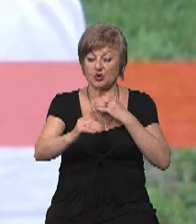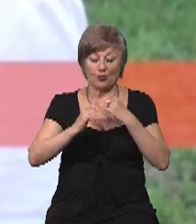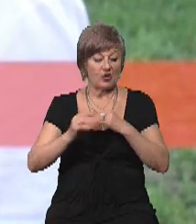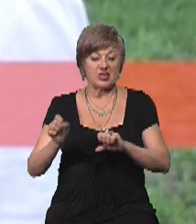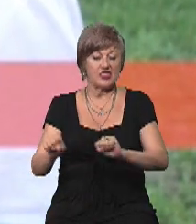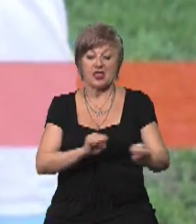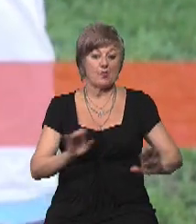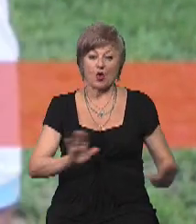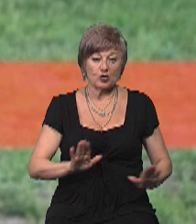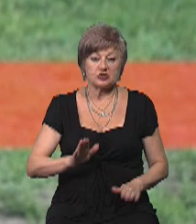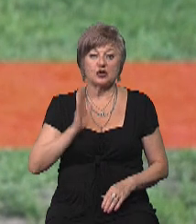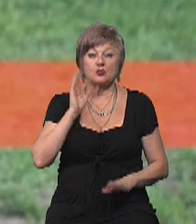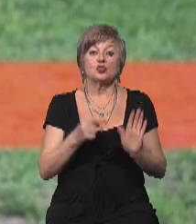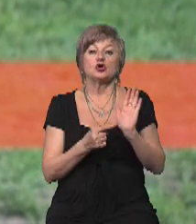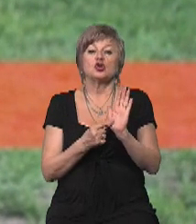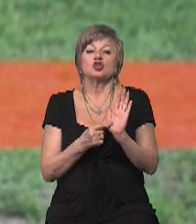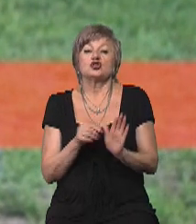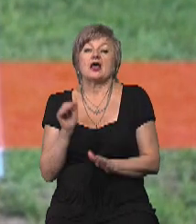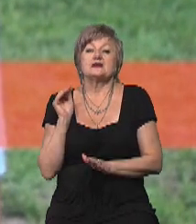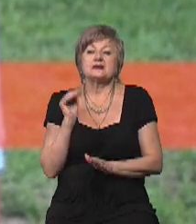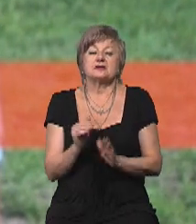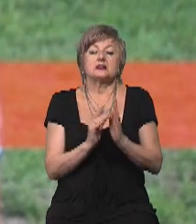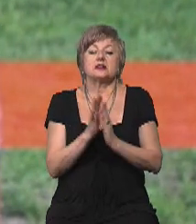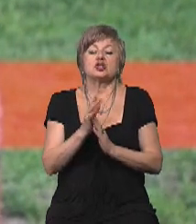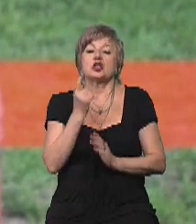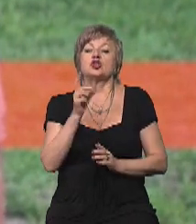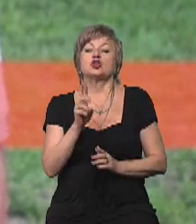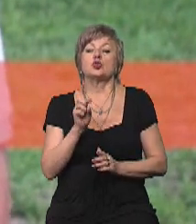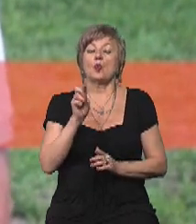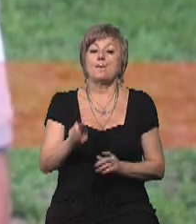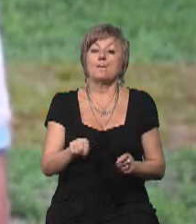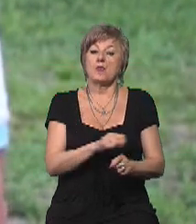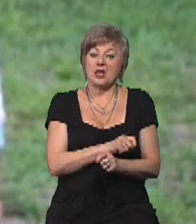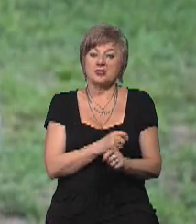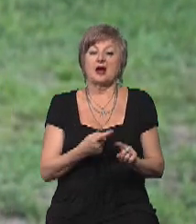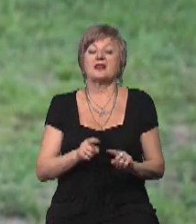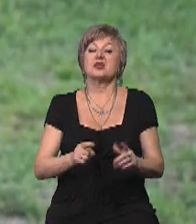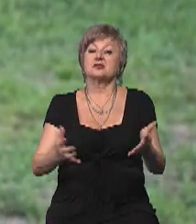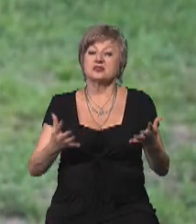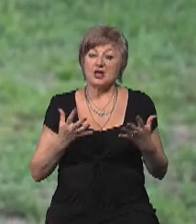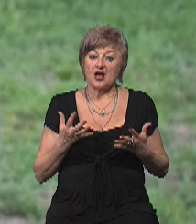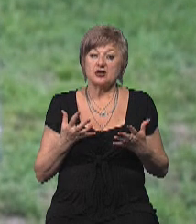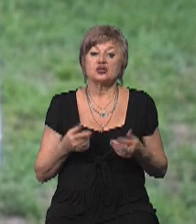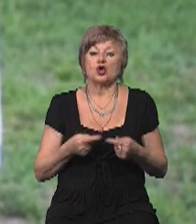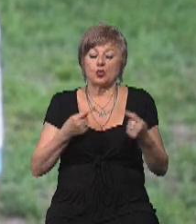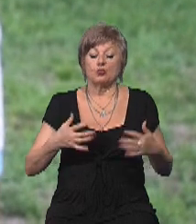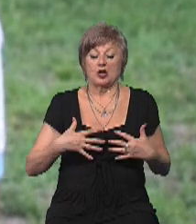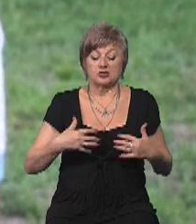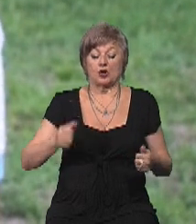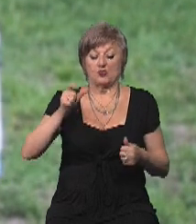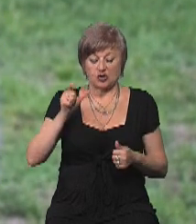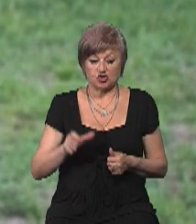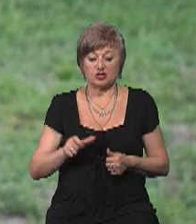тут буде 6 тисяч пилинок на кубічний метр. Це означає, що будь-яка здорова людина може звідси